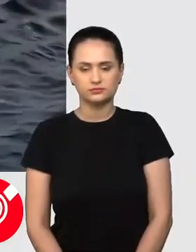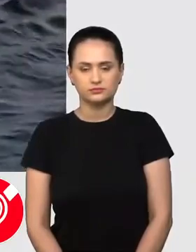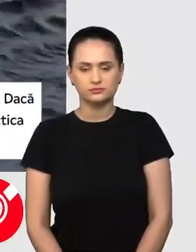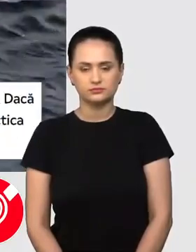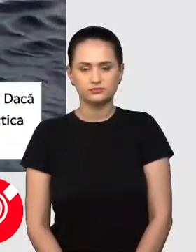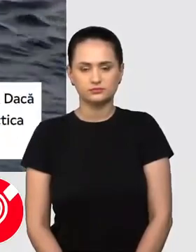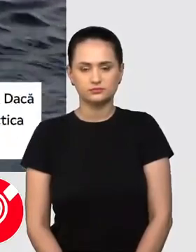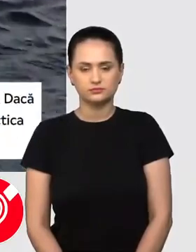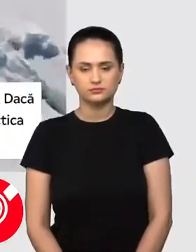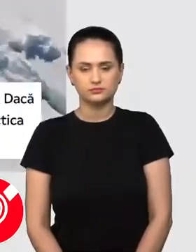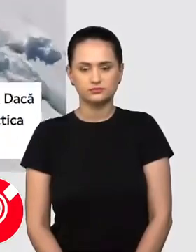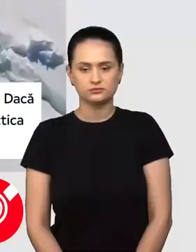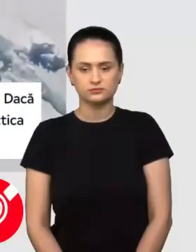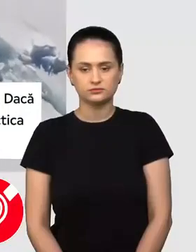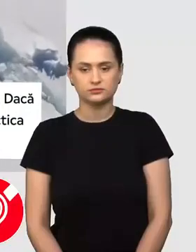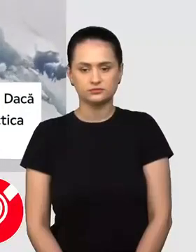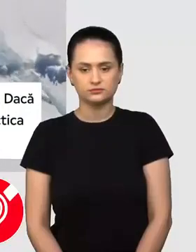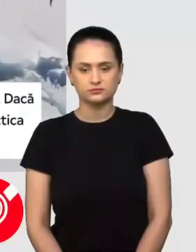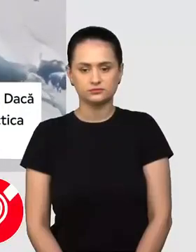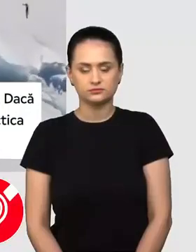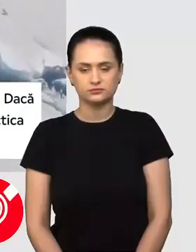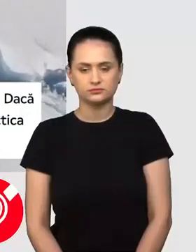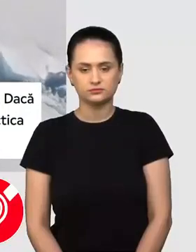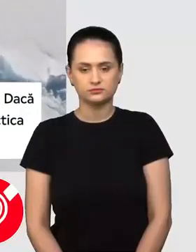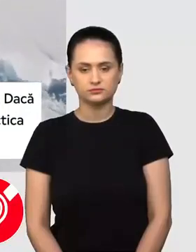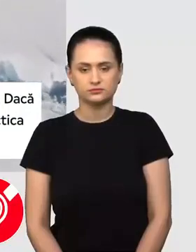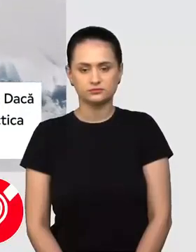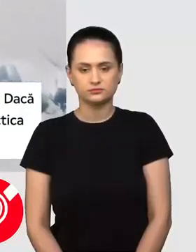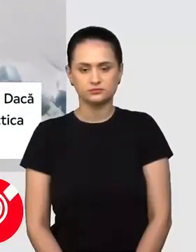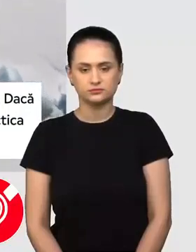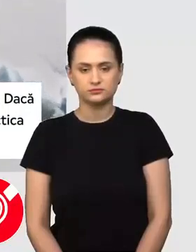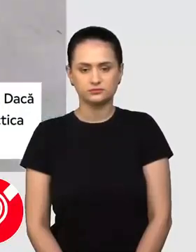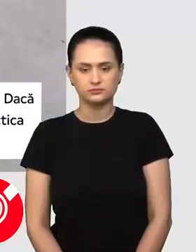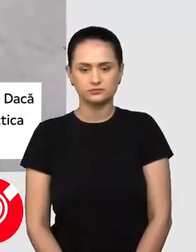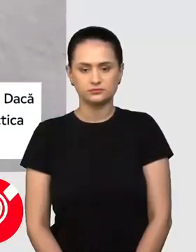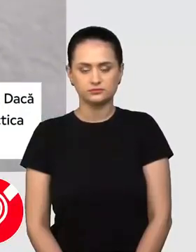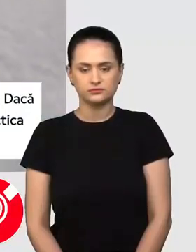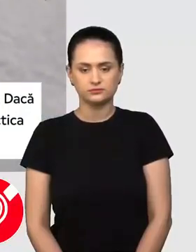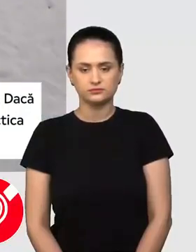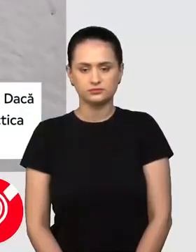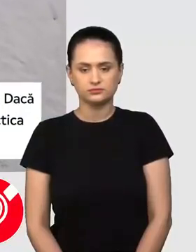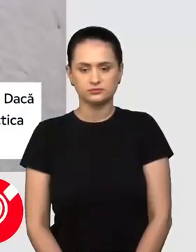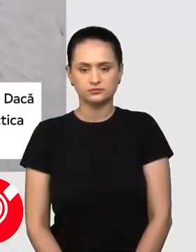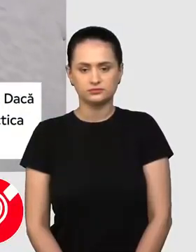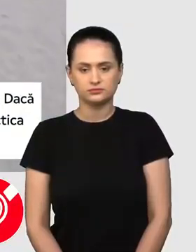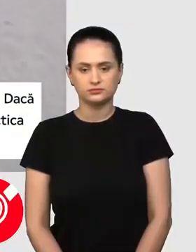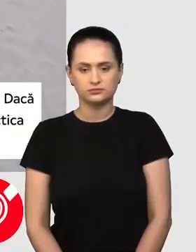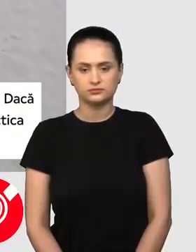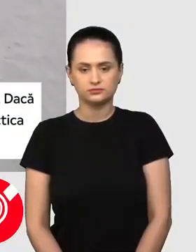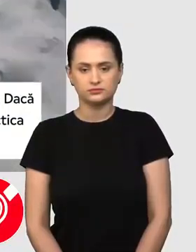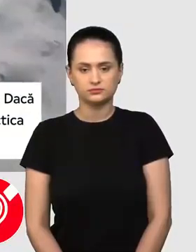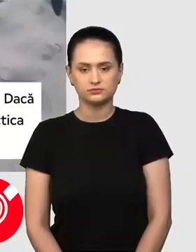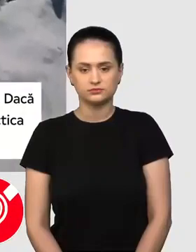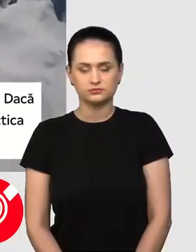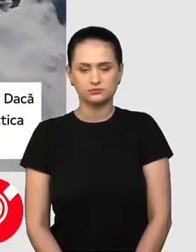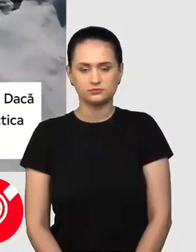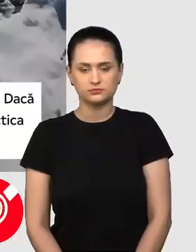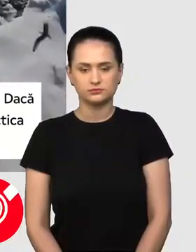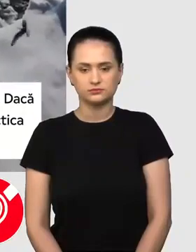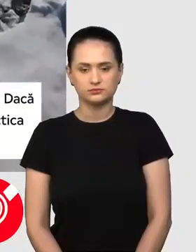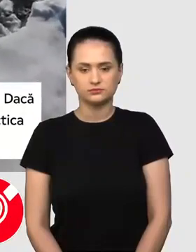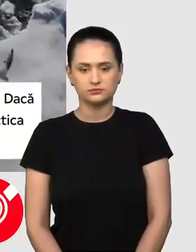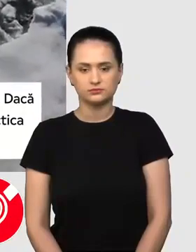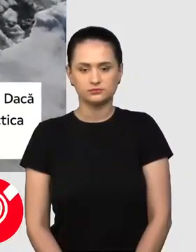sisteme de schimb de o temperatură planetară și care influențează foarte mult clima